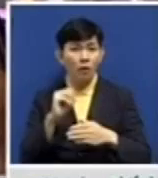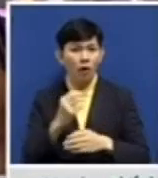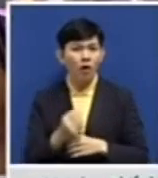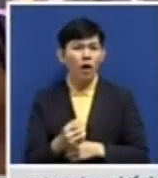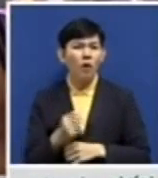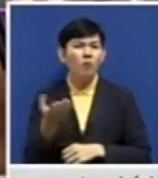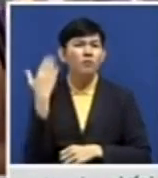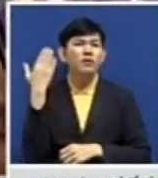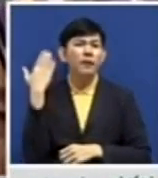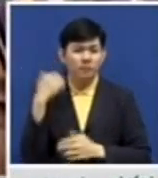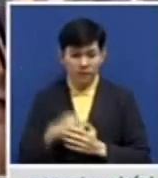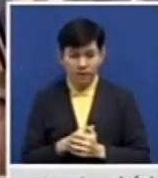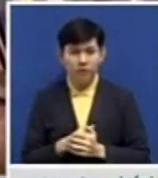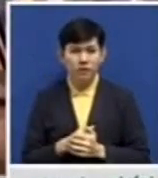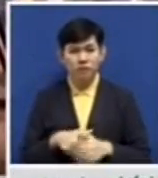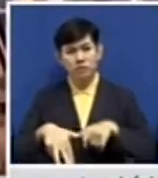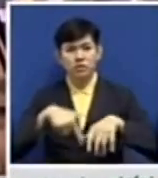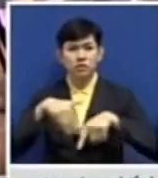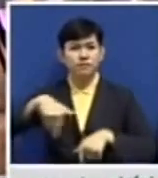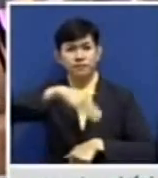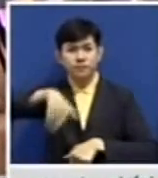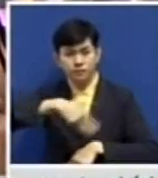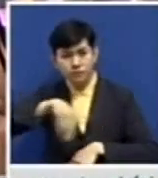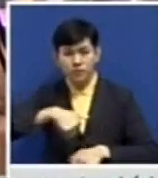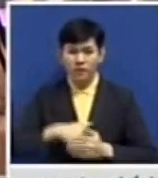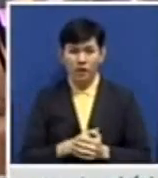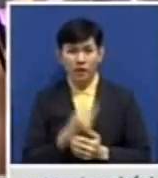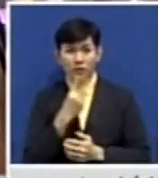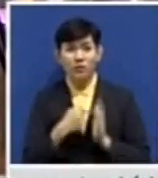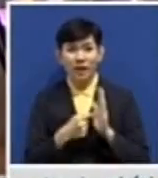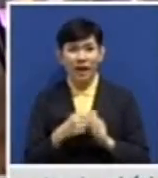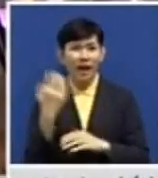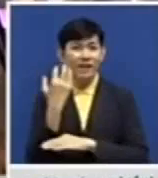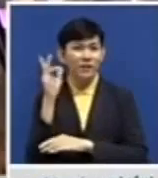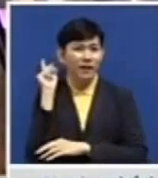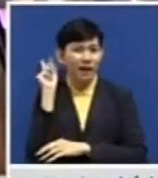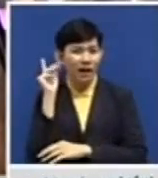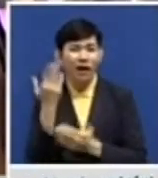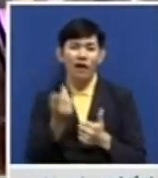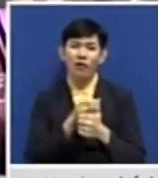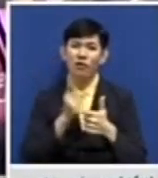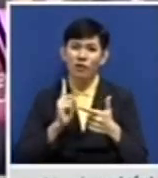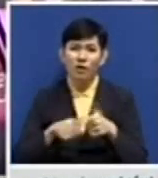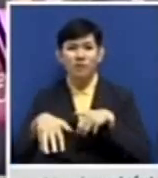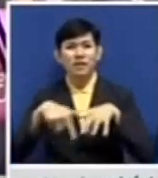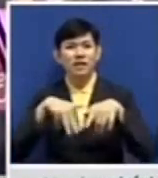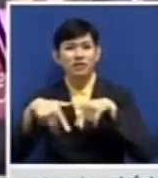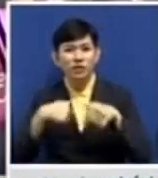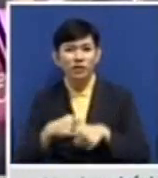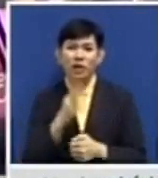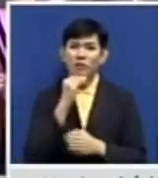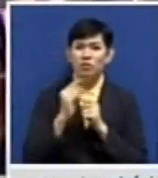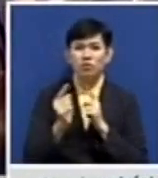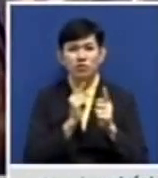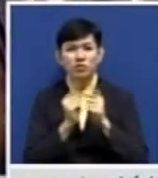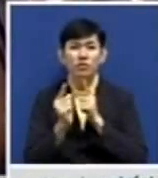มานี้จากผู้คนที่ในสื่อมวลชนในผู้คนในบ้านเมืองได้มีการพูดจากัน